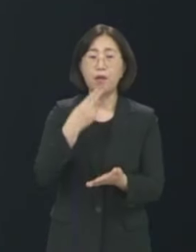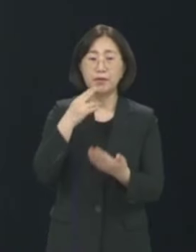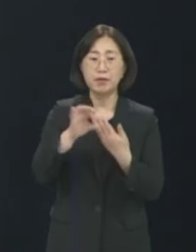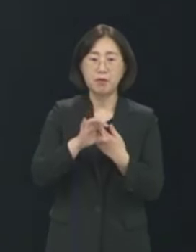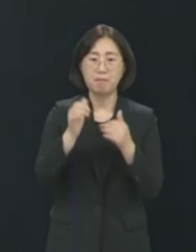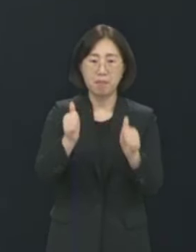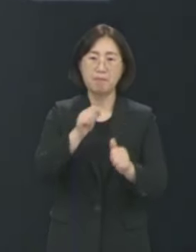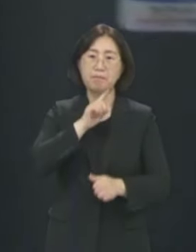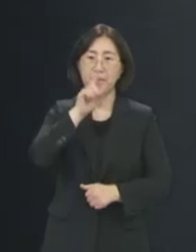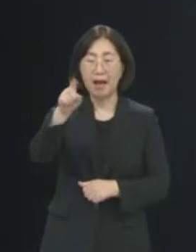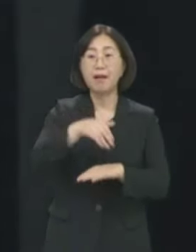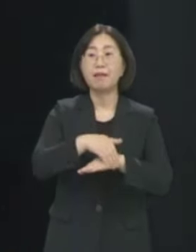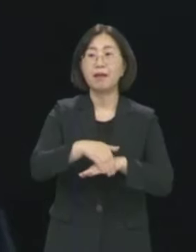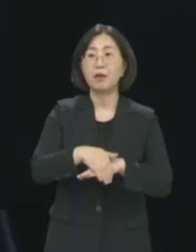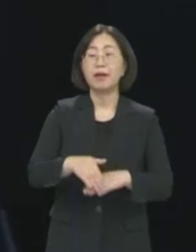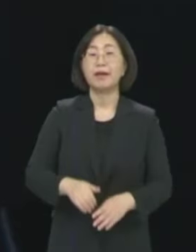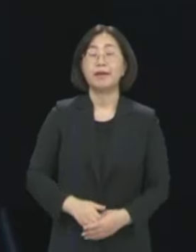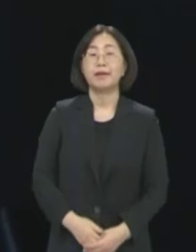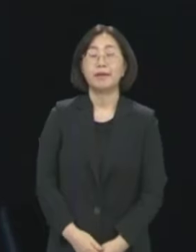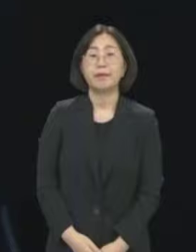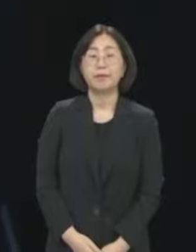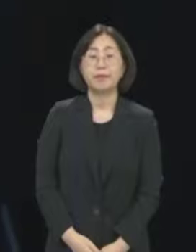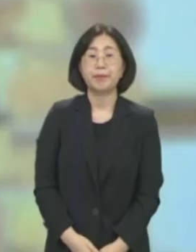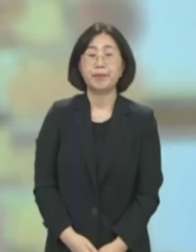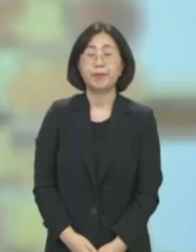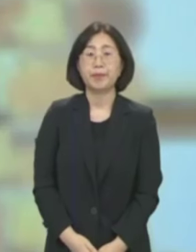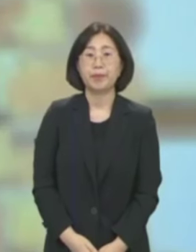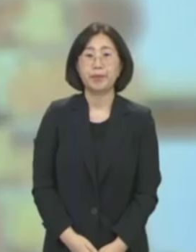예정입니다. TJB 조형준입니다.